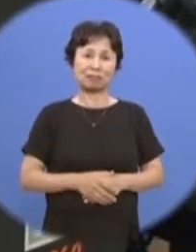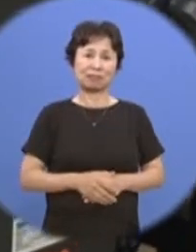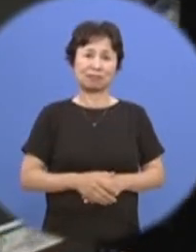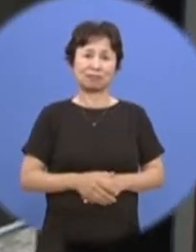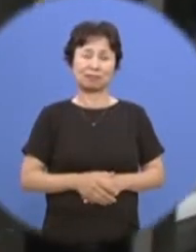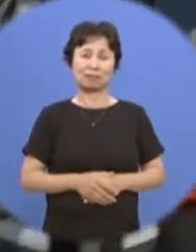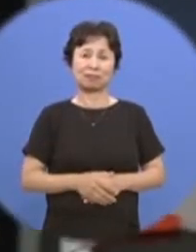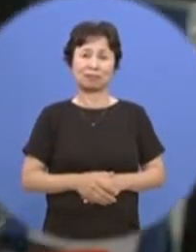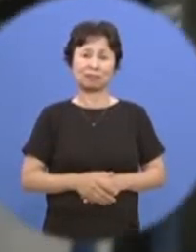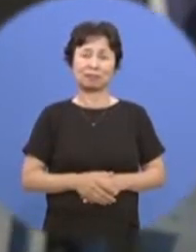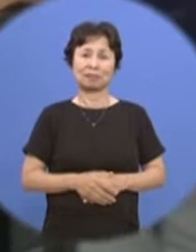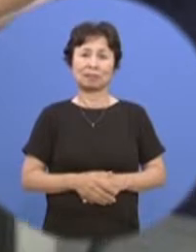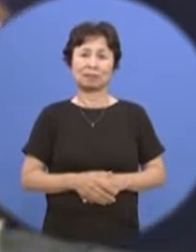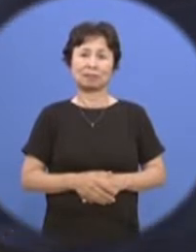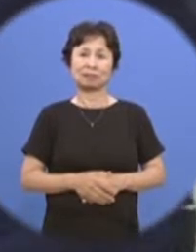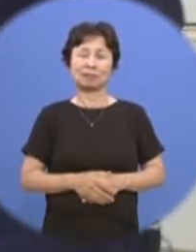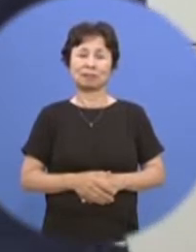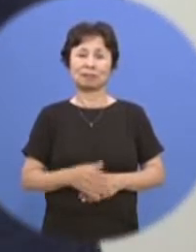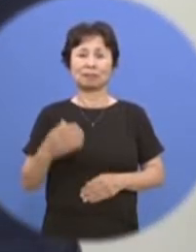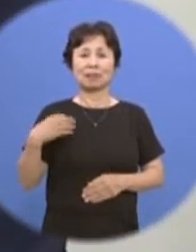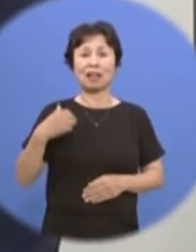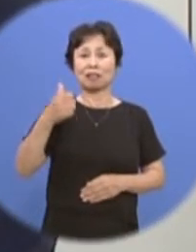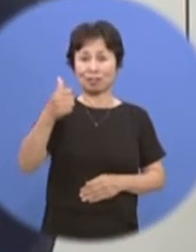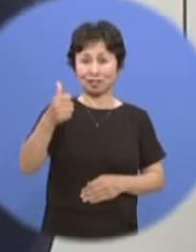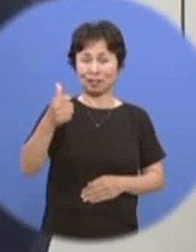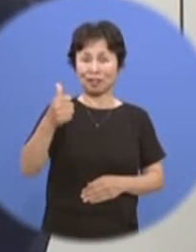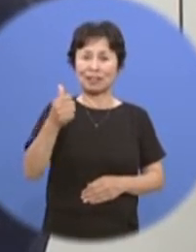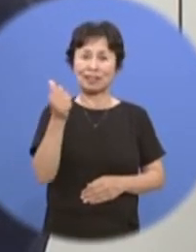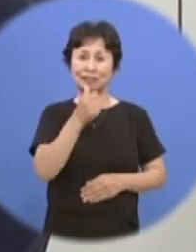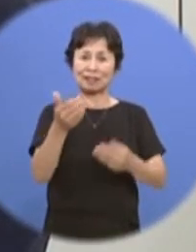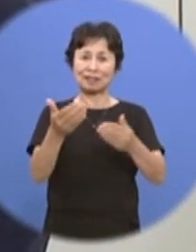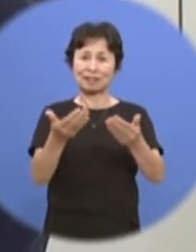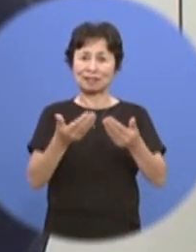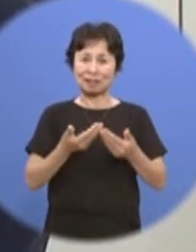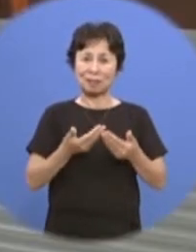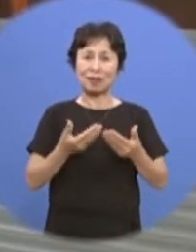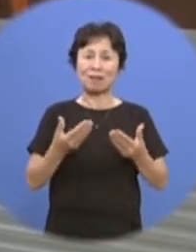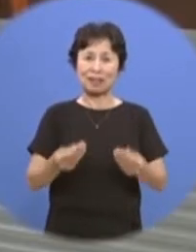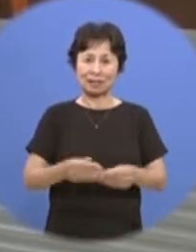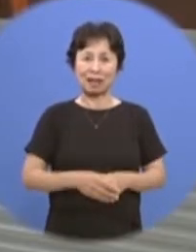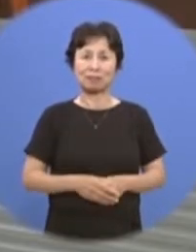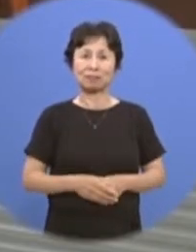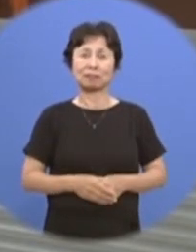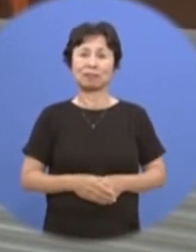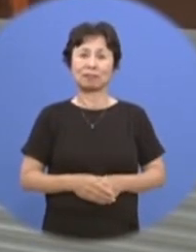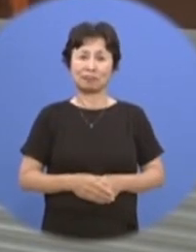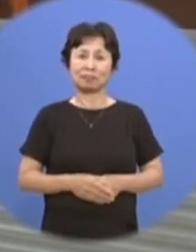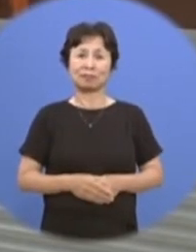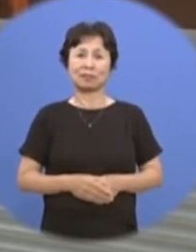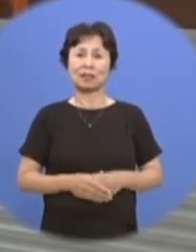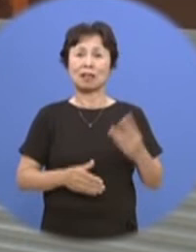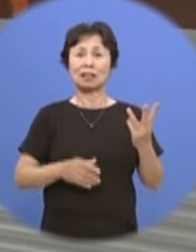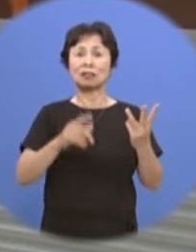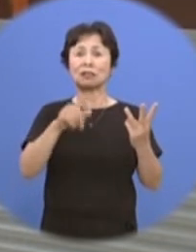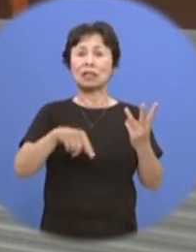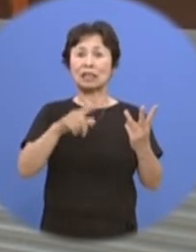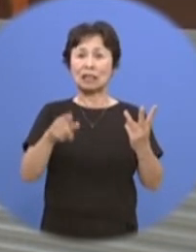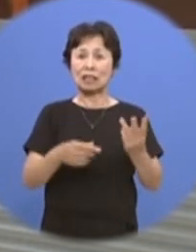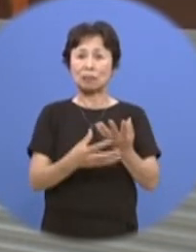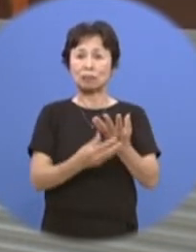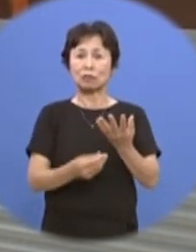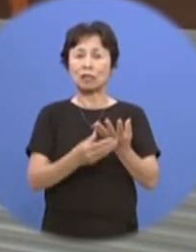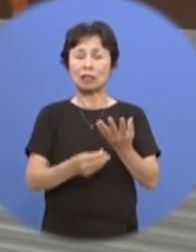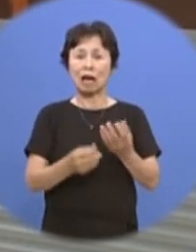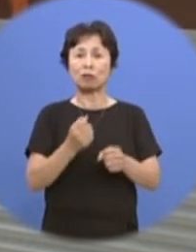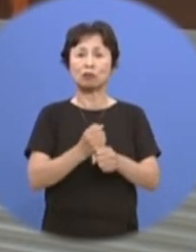機械産業部田比田さんに案内していただきました。 こちらでは 3D プリンターを整備し